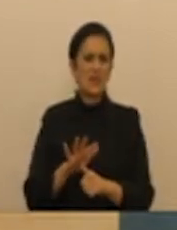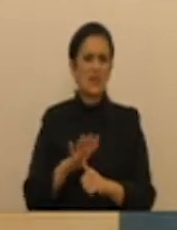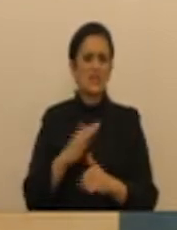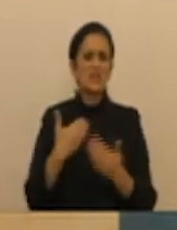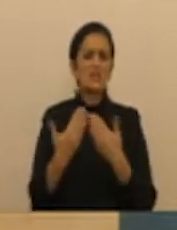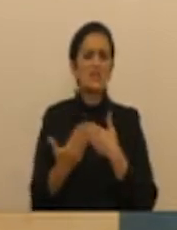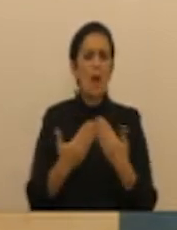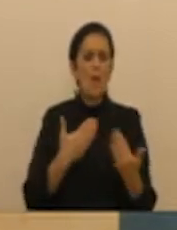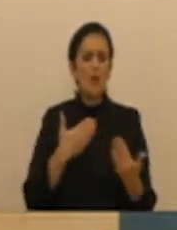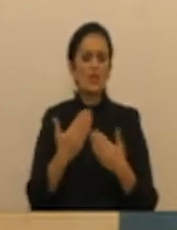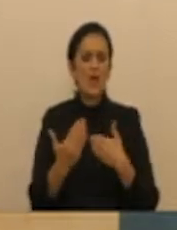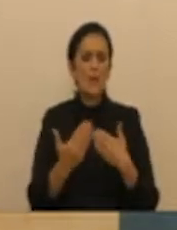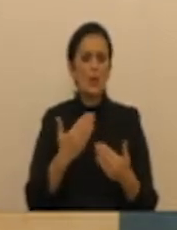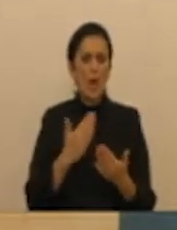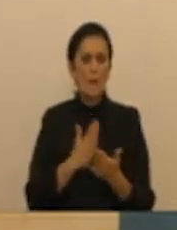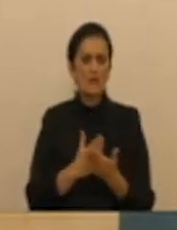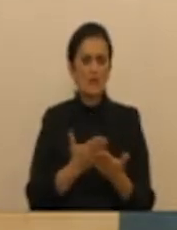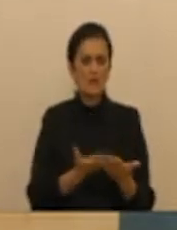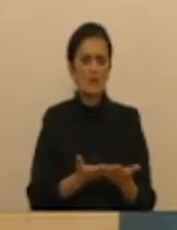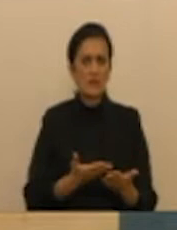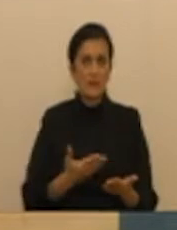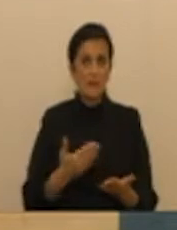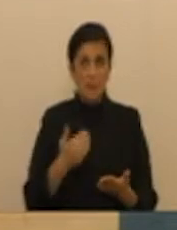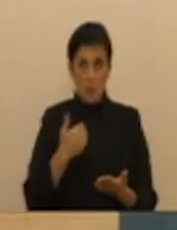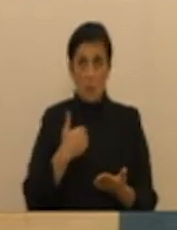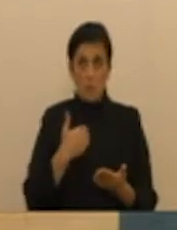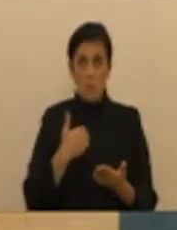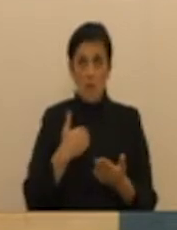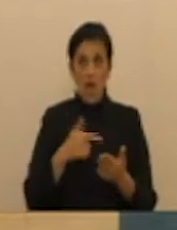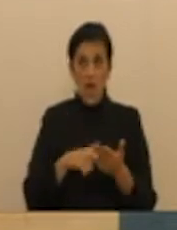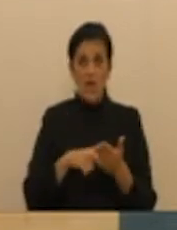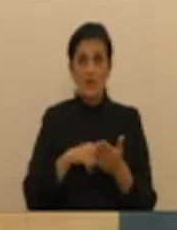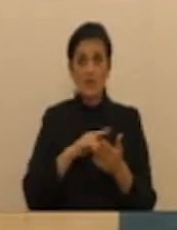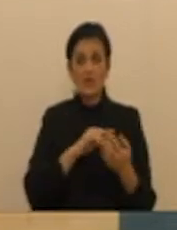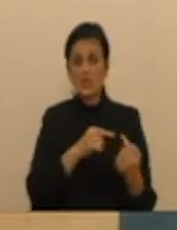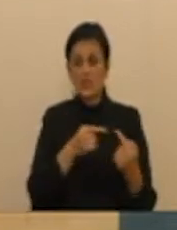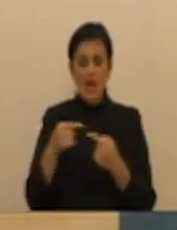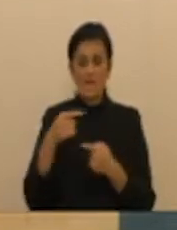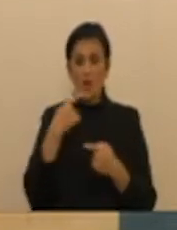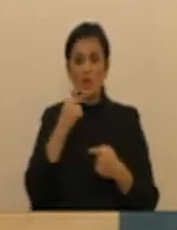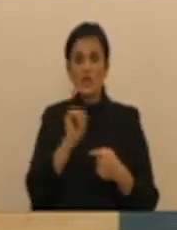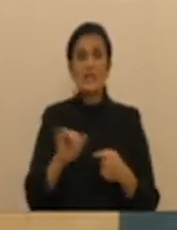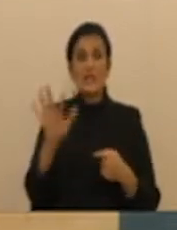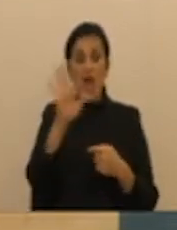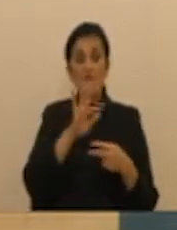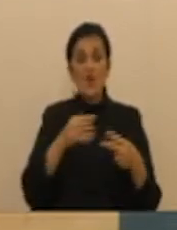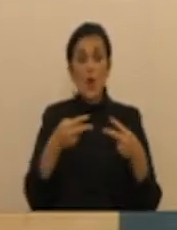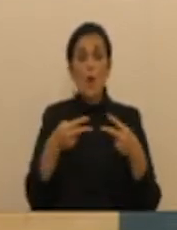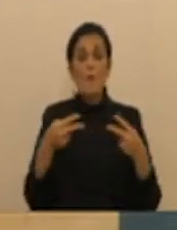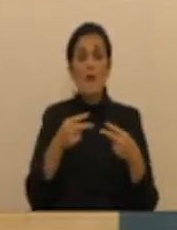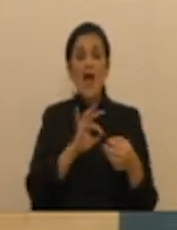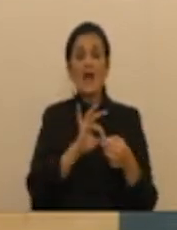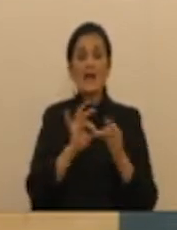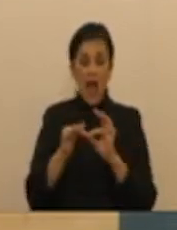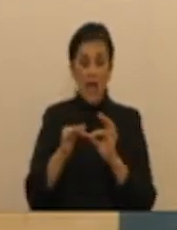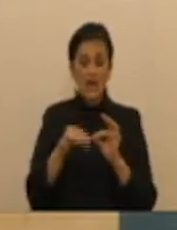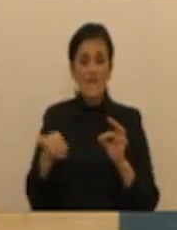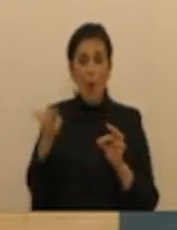დამოკიდებულებას ასახავს. და ამას დავასრულებთ ყველაფერს. დასავლეთი პარტნიორების გარკვეული